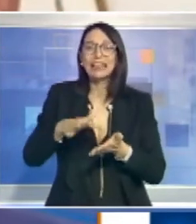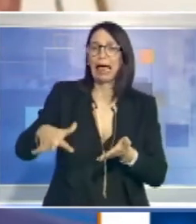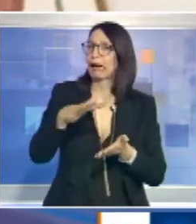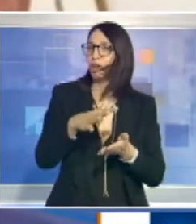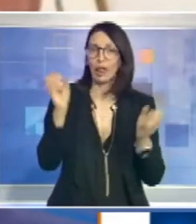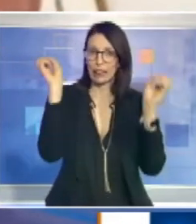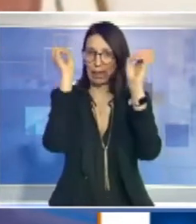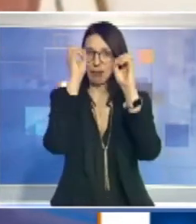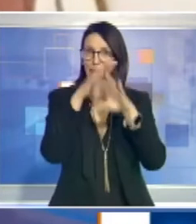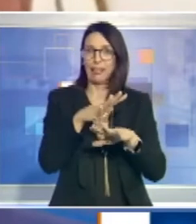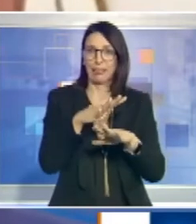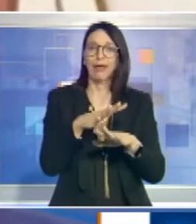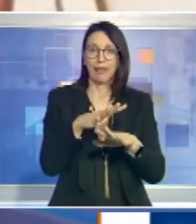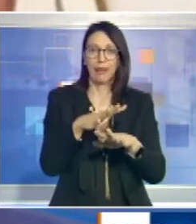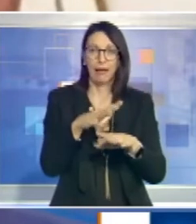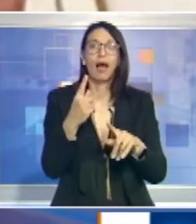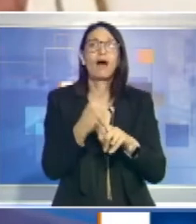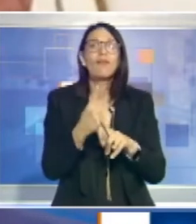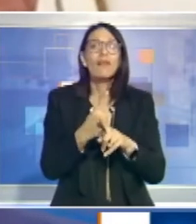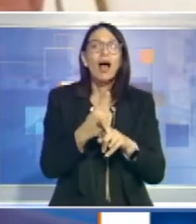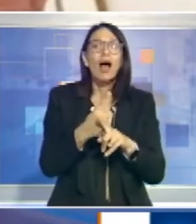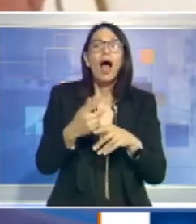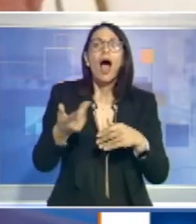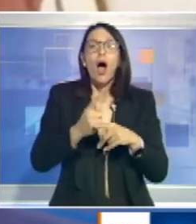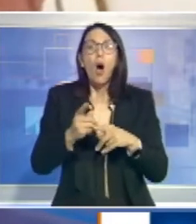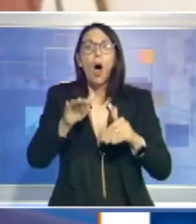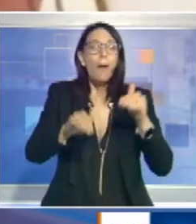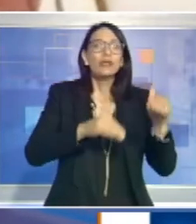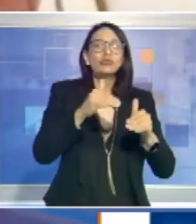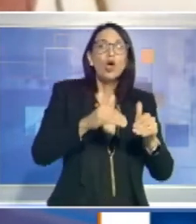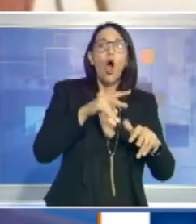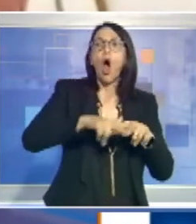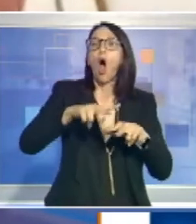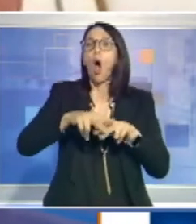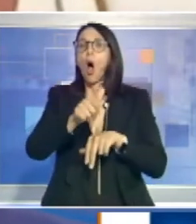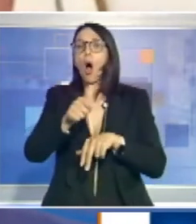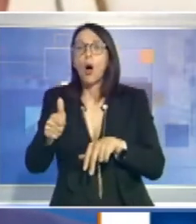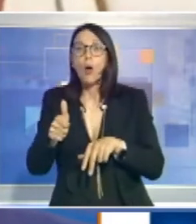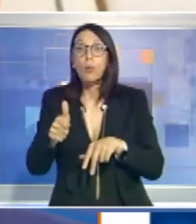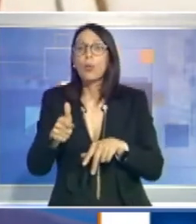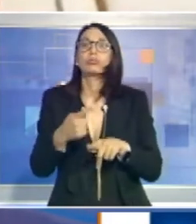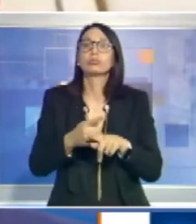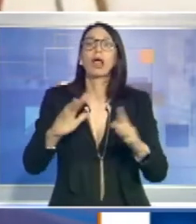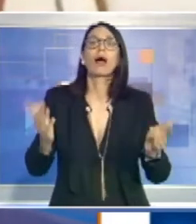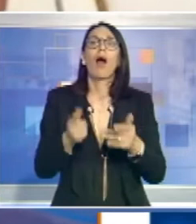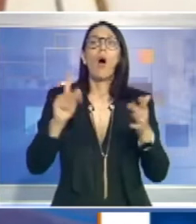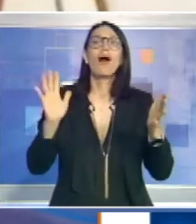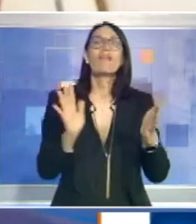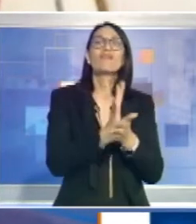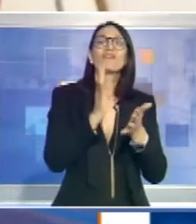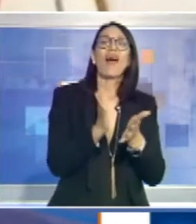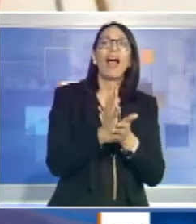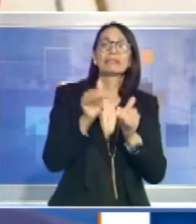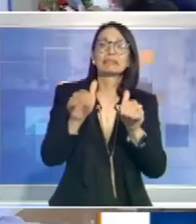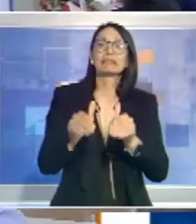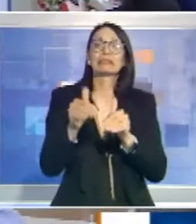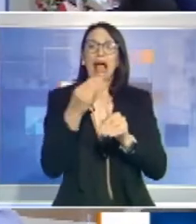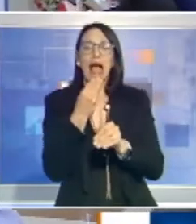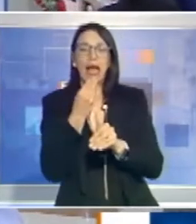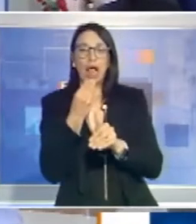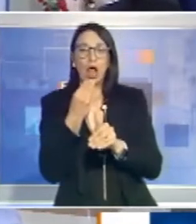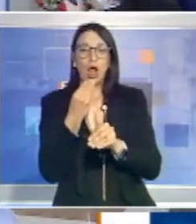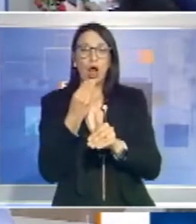tappeto, forse anche quella di una piscina in ogni comune. In realtà poi è diventata la sagra o la fiera di qualche prodotto